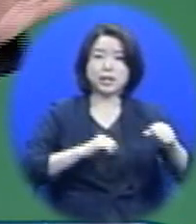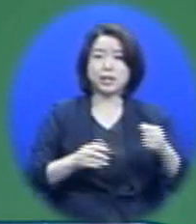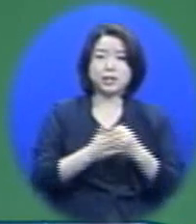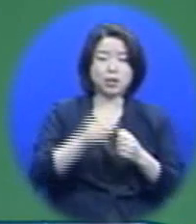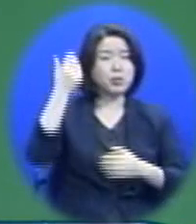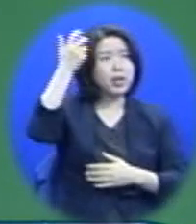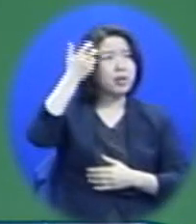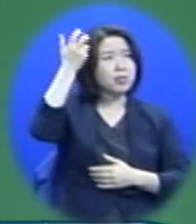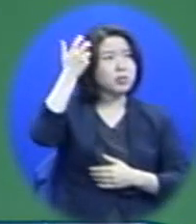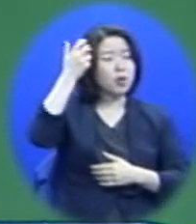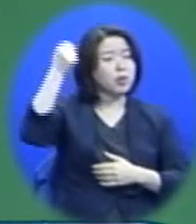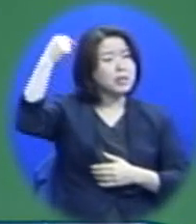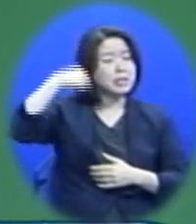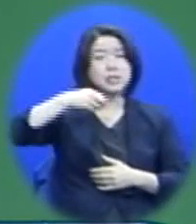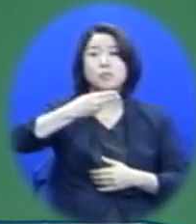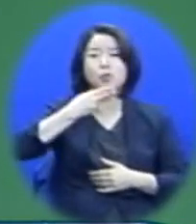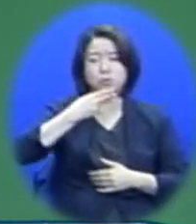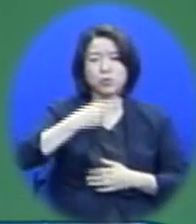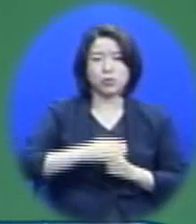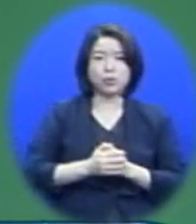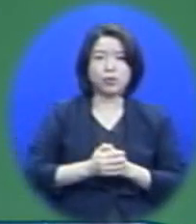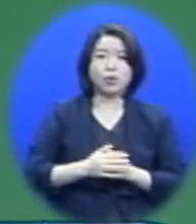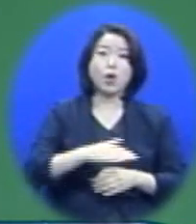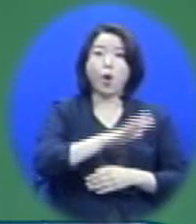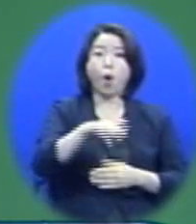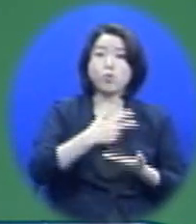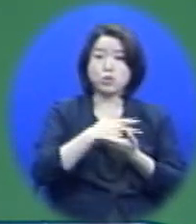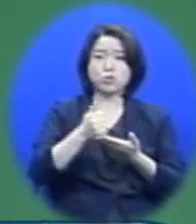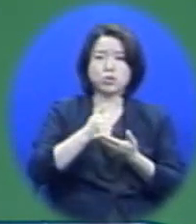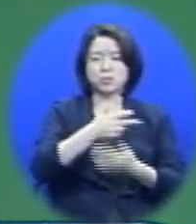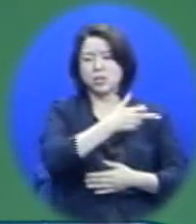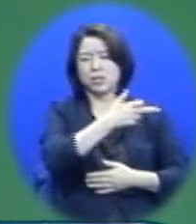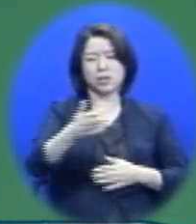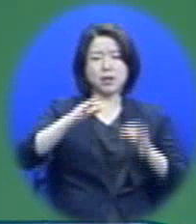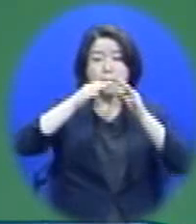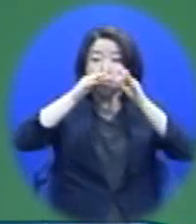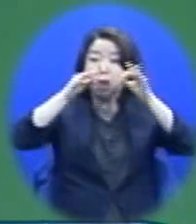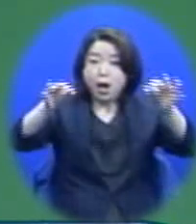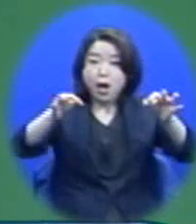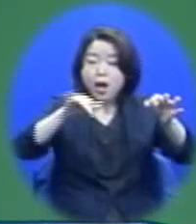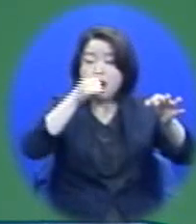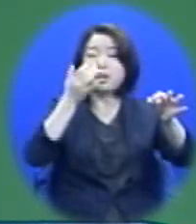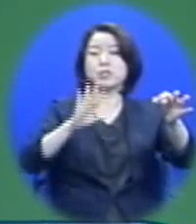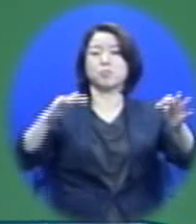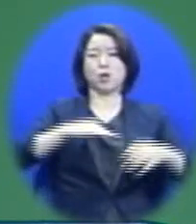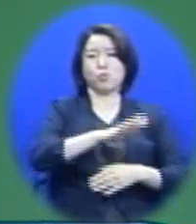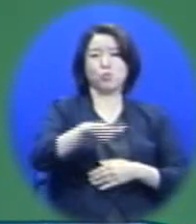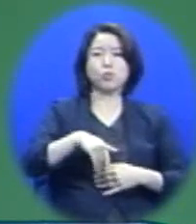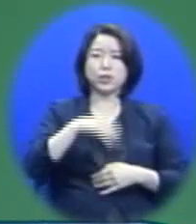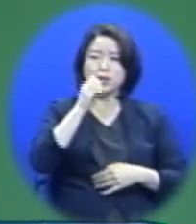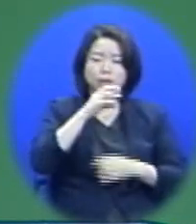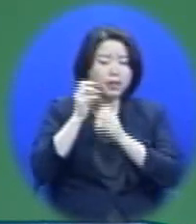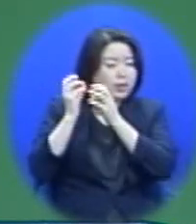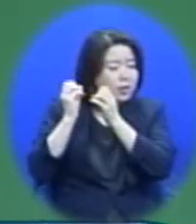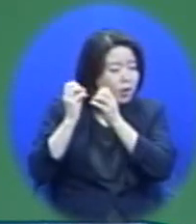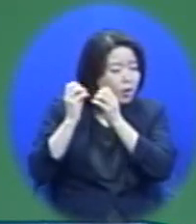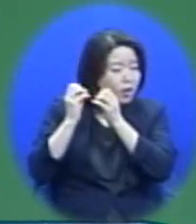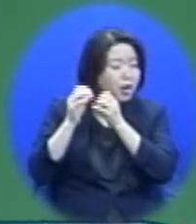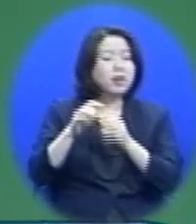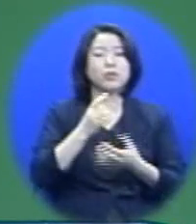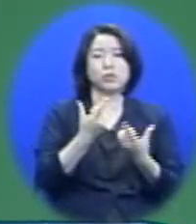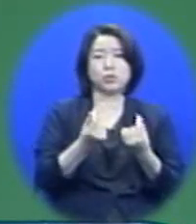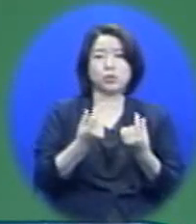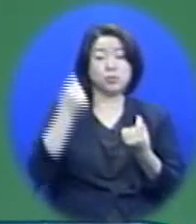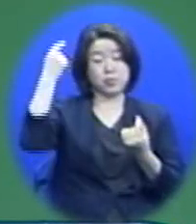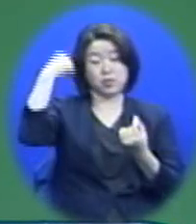다 없어져서 우리 주님은 큰 소리로 말씀하시는데도 우리는 그저 그렇게 속삭이듯이 밖에는 못